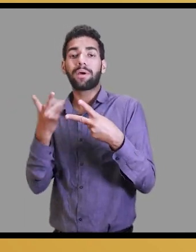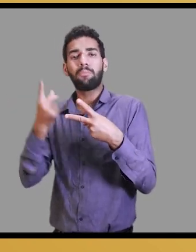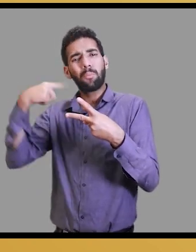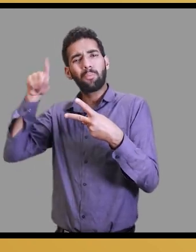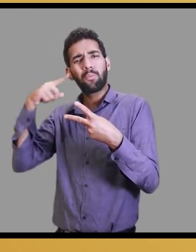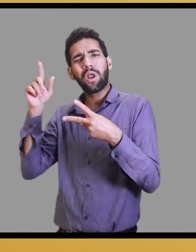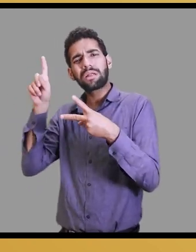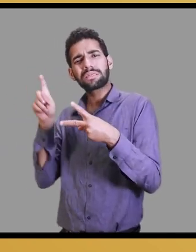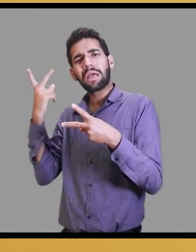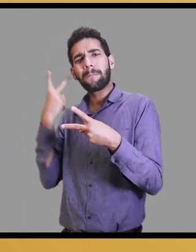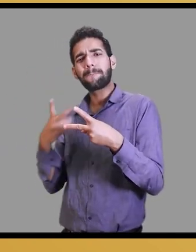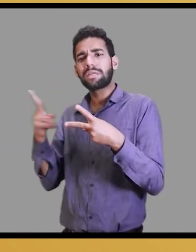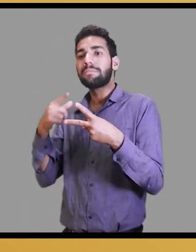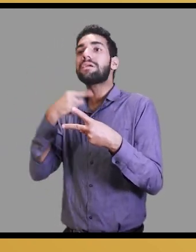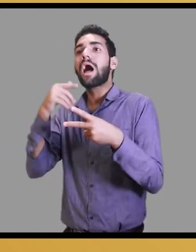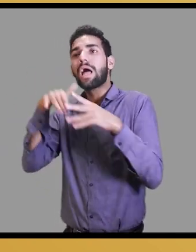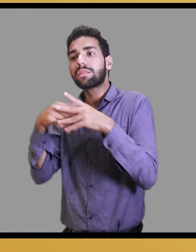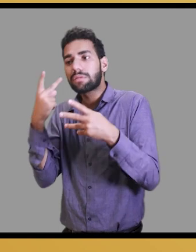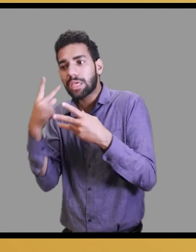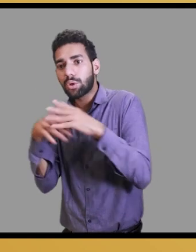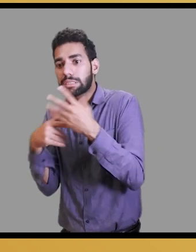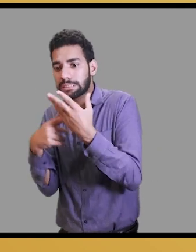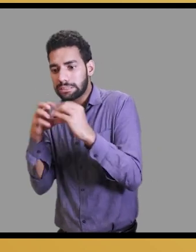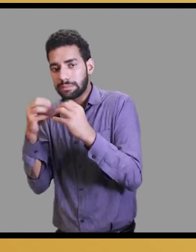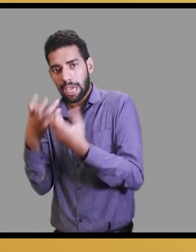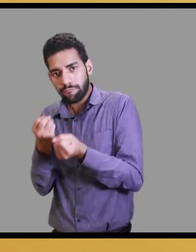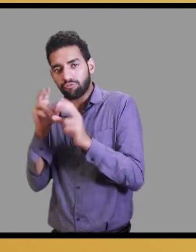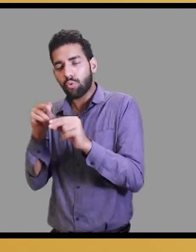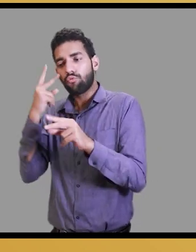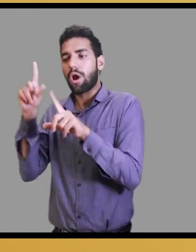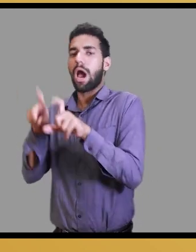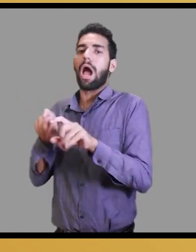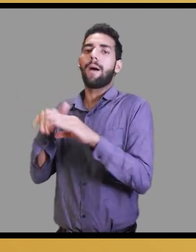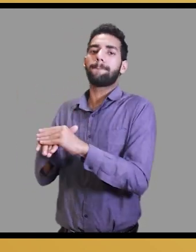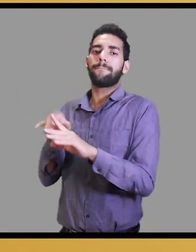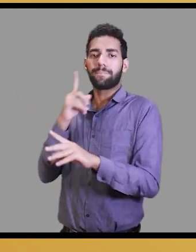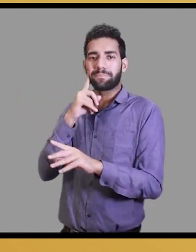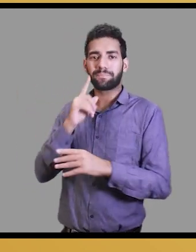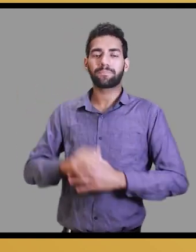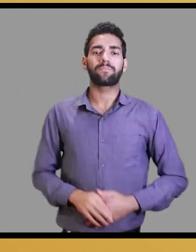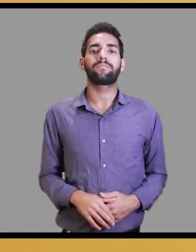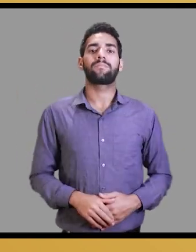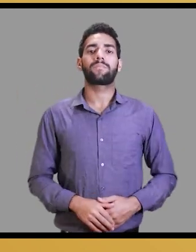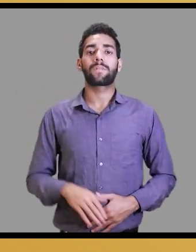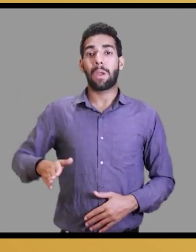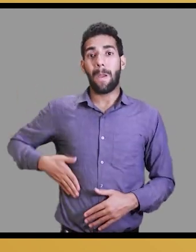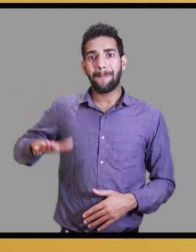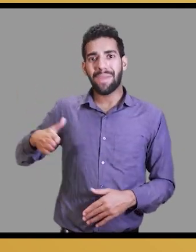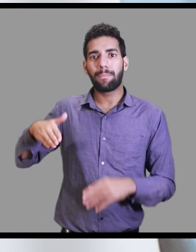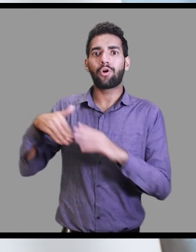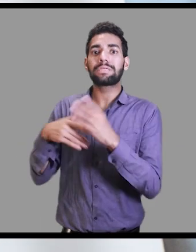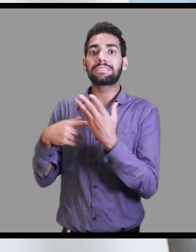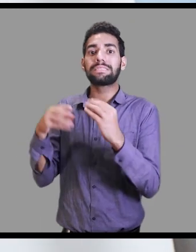ٹی بی کا جراثیم کلچر کیا جاتا ہے۔ تو بلغم کے اندر یہ ٹیسٹ ہوتے ہیں جس سے ٹی بی کی کنفرمیشن ہوتی ہے۔ پھیپھڑوں کی ٹی بی کے